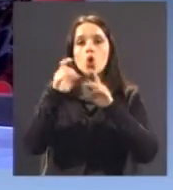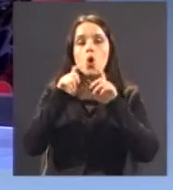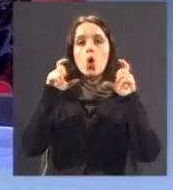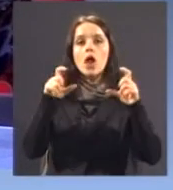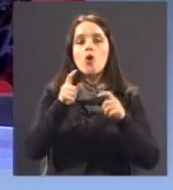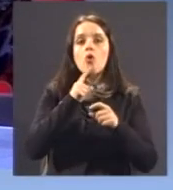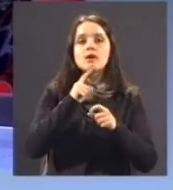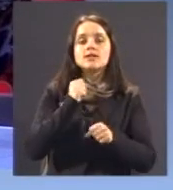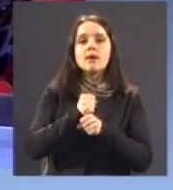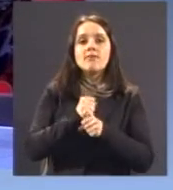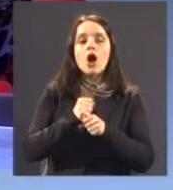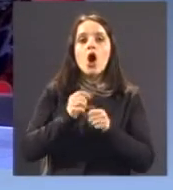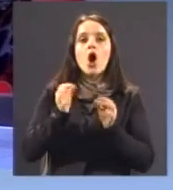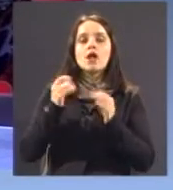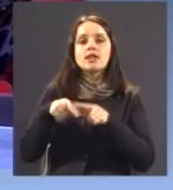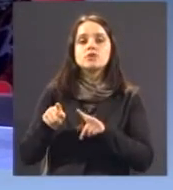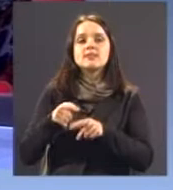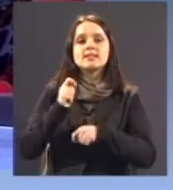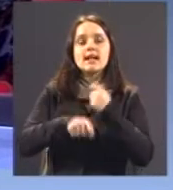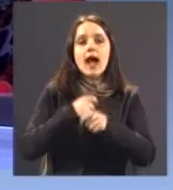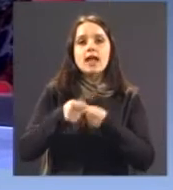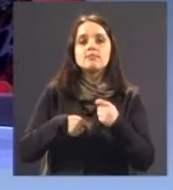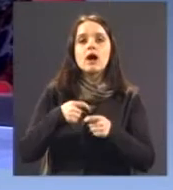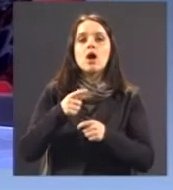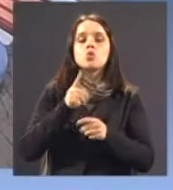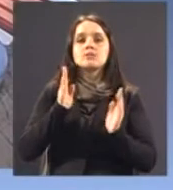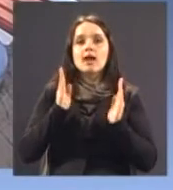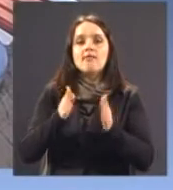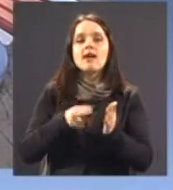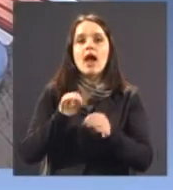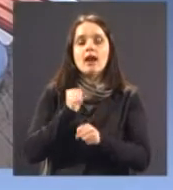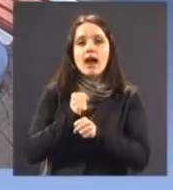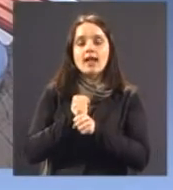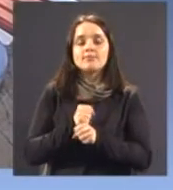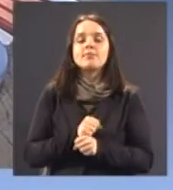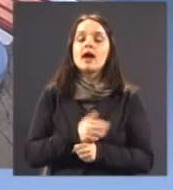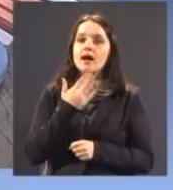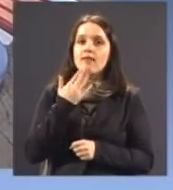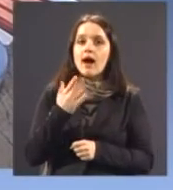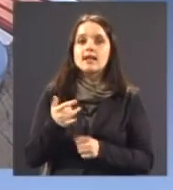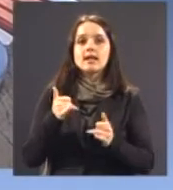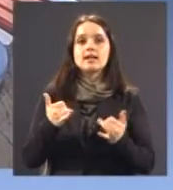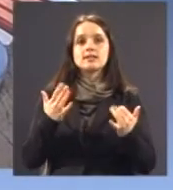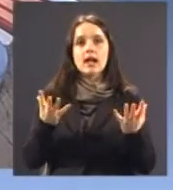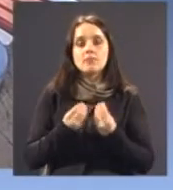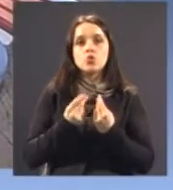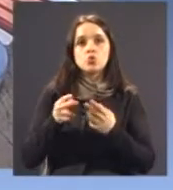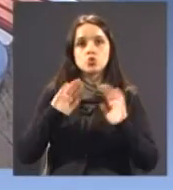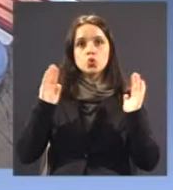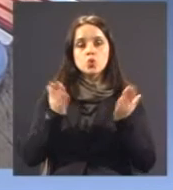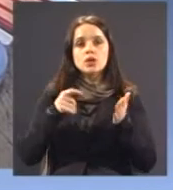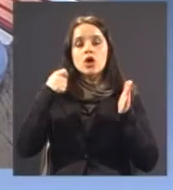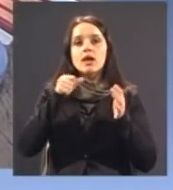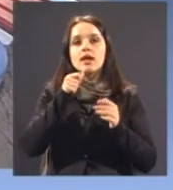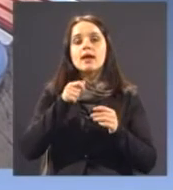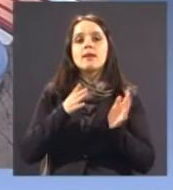određenim zanatima, odnosno usmjeravanju na rad. Hvala. Sa nama u studiju danas i gospođa Majda